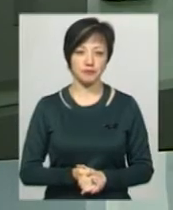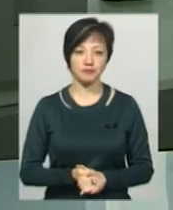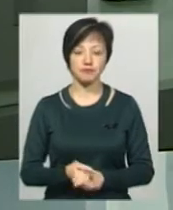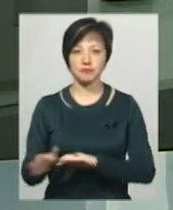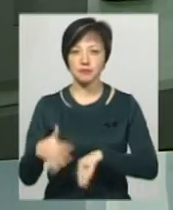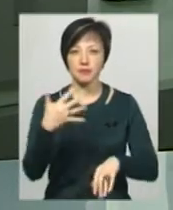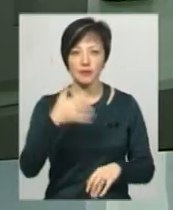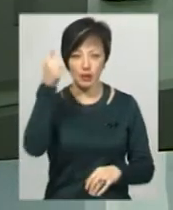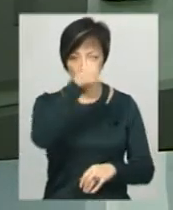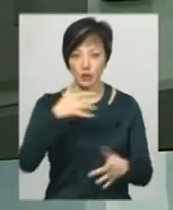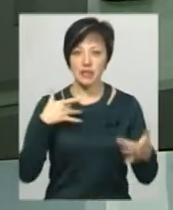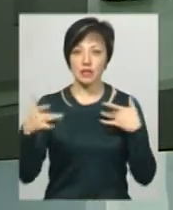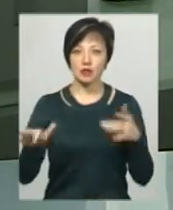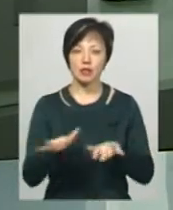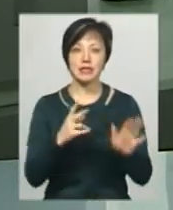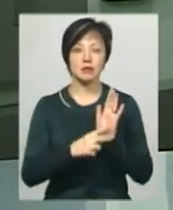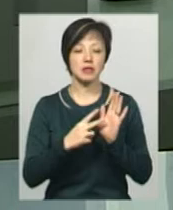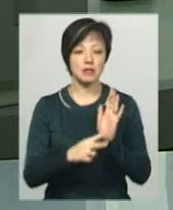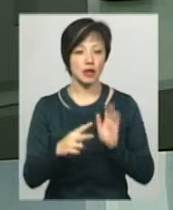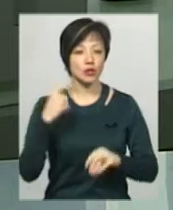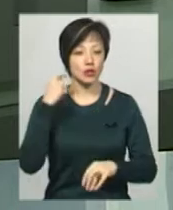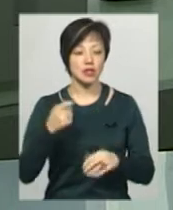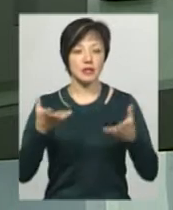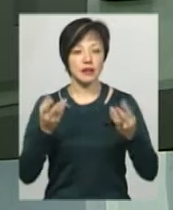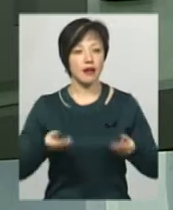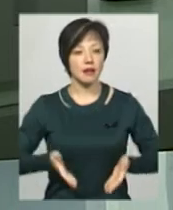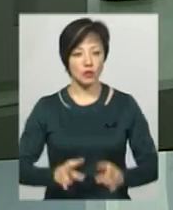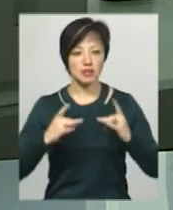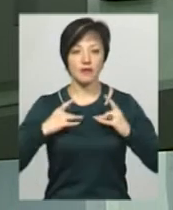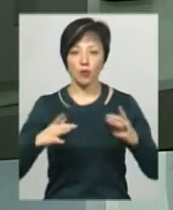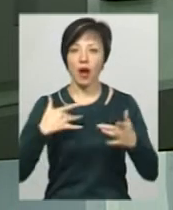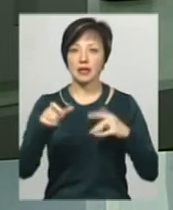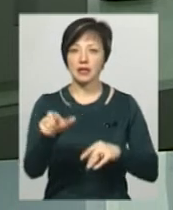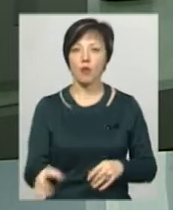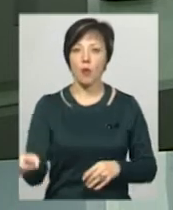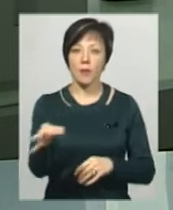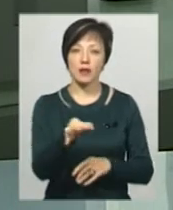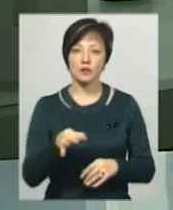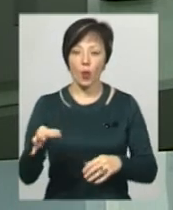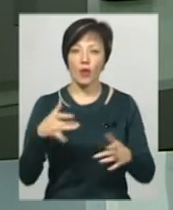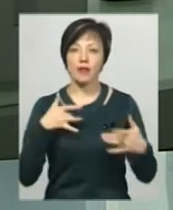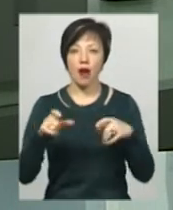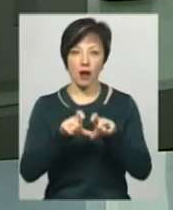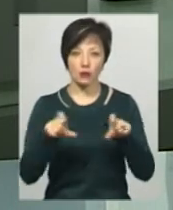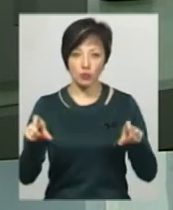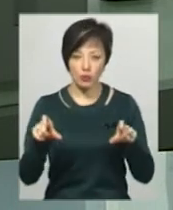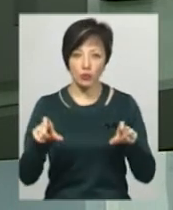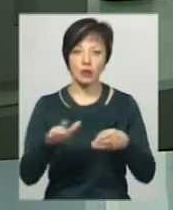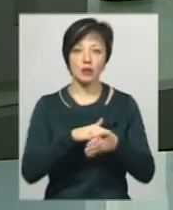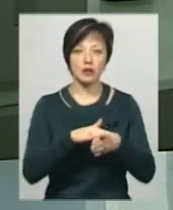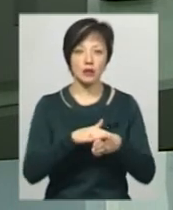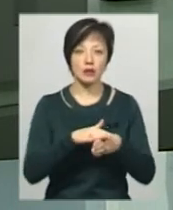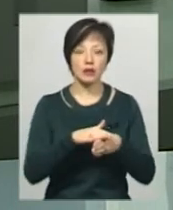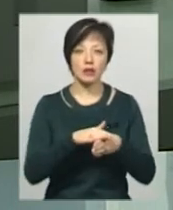50 років сценічної діяльності і 70-ту річницю від дня народження святкує артистка обласного музично-драматичного театру імені Михайла